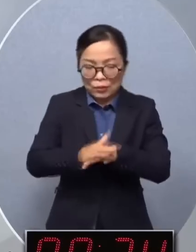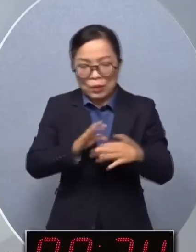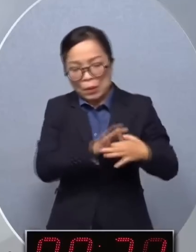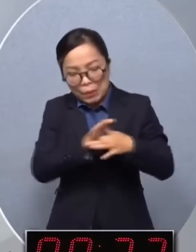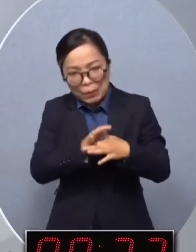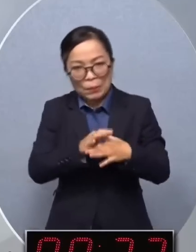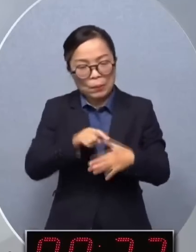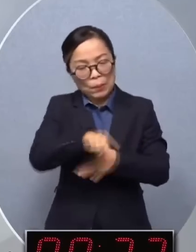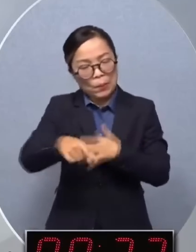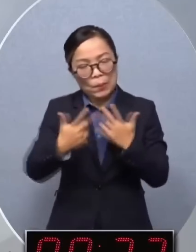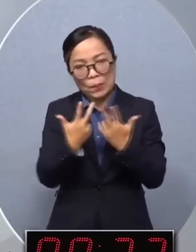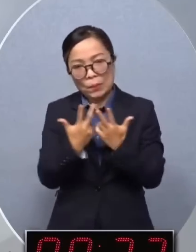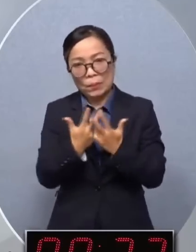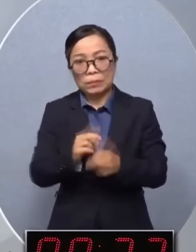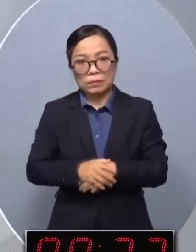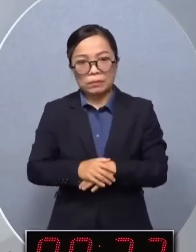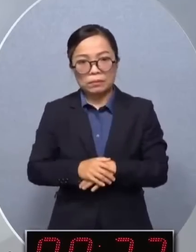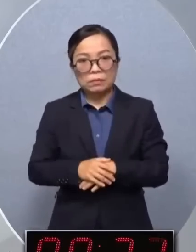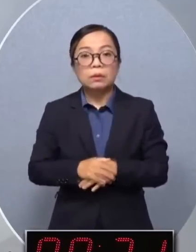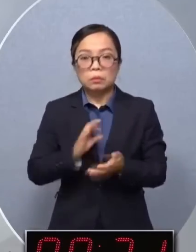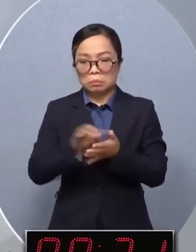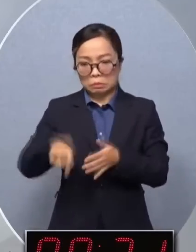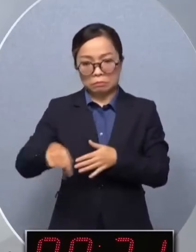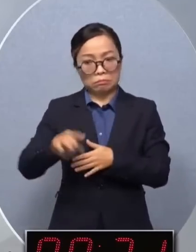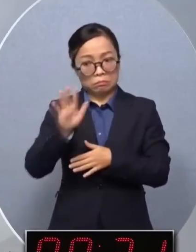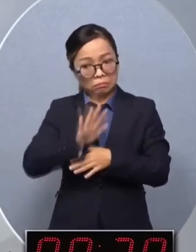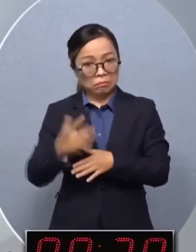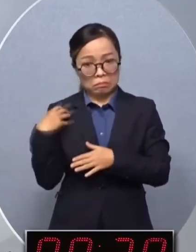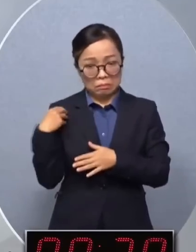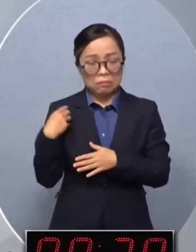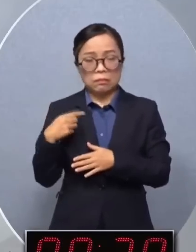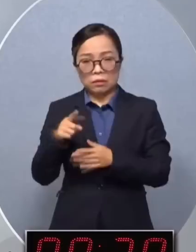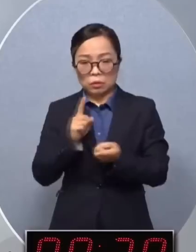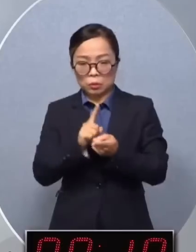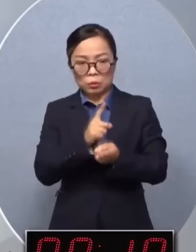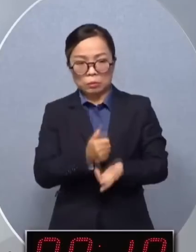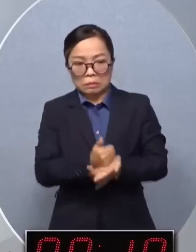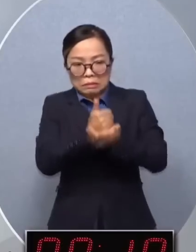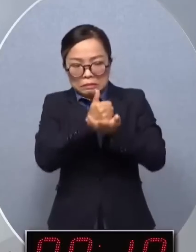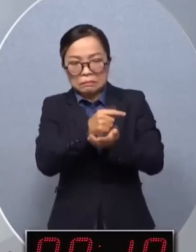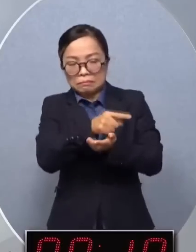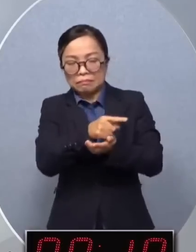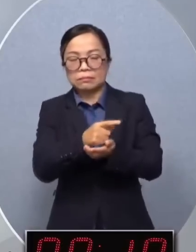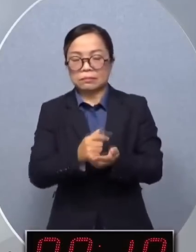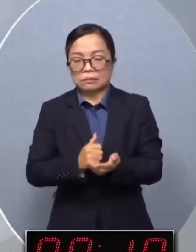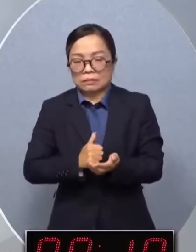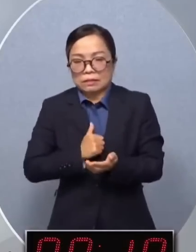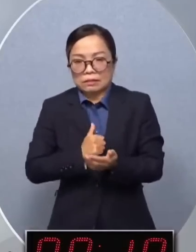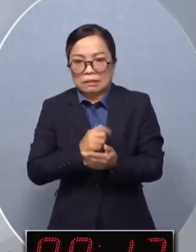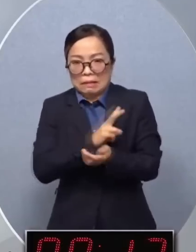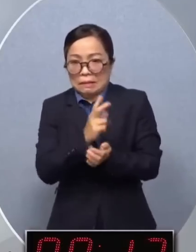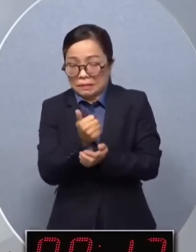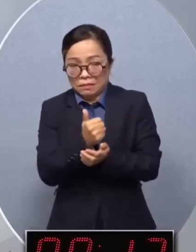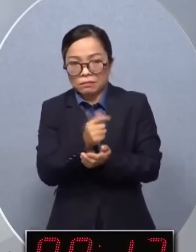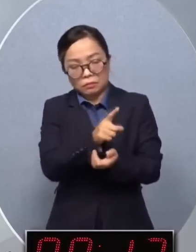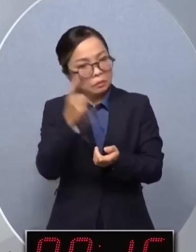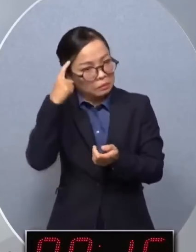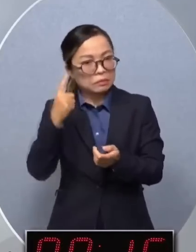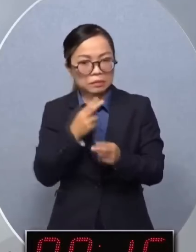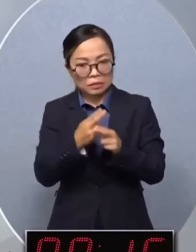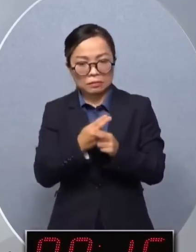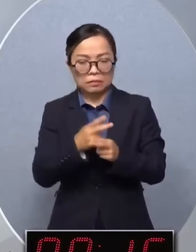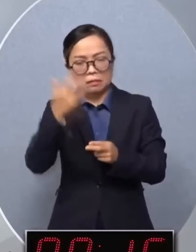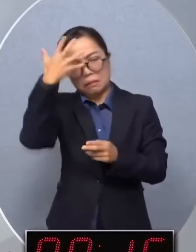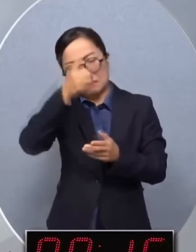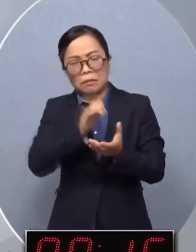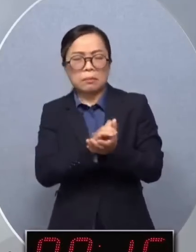心，让我们用这样一个态度对我们可敬的对手嘉隆先生，我们的老朋